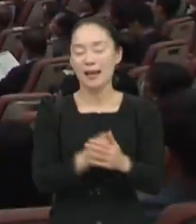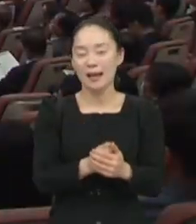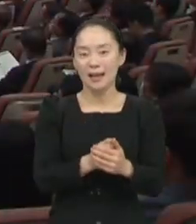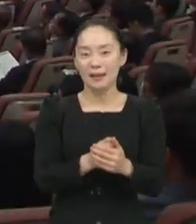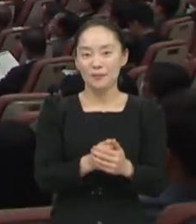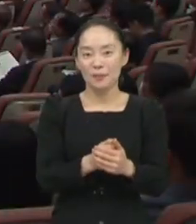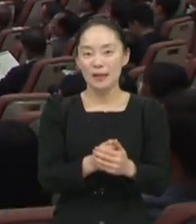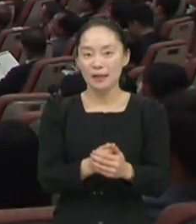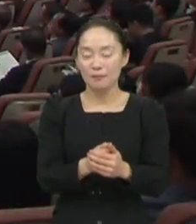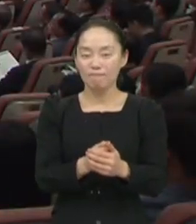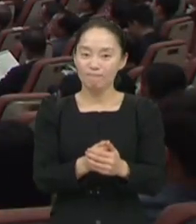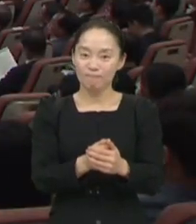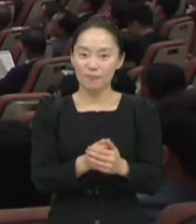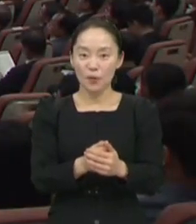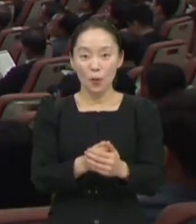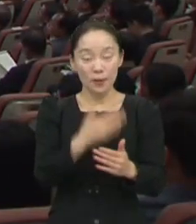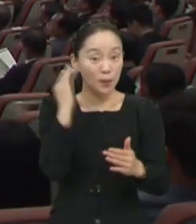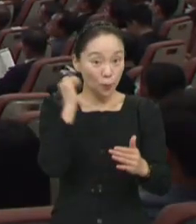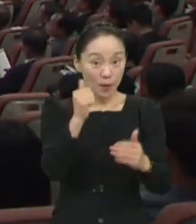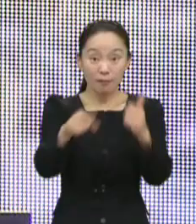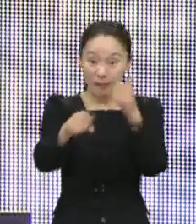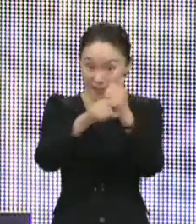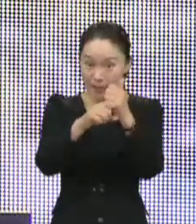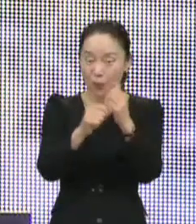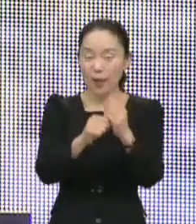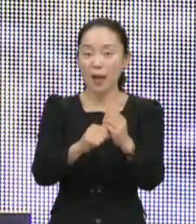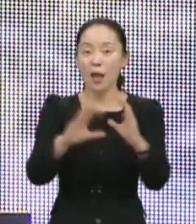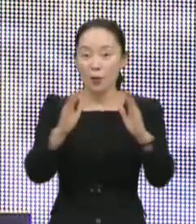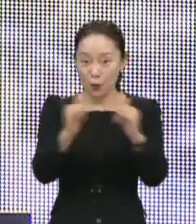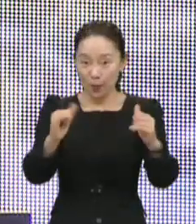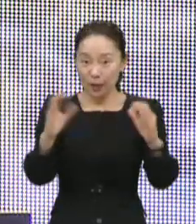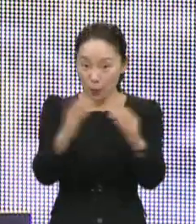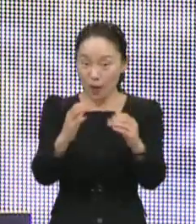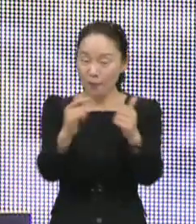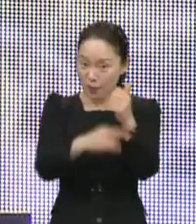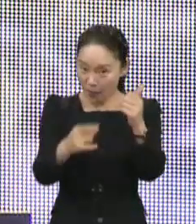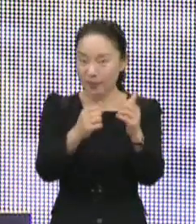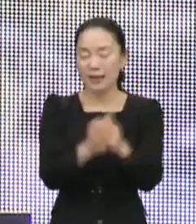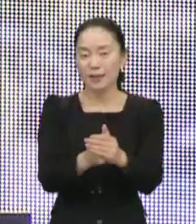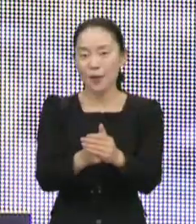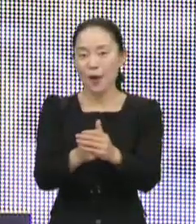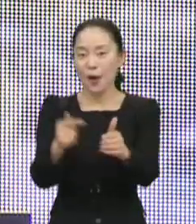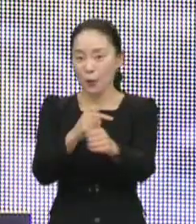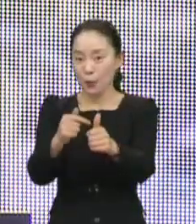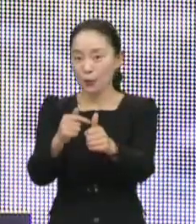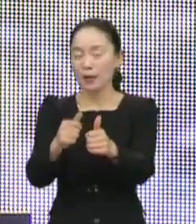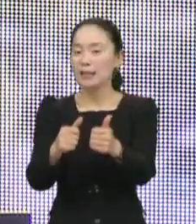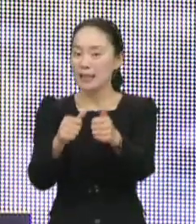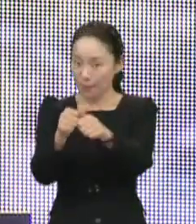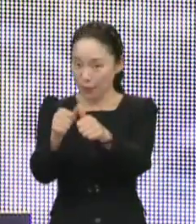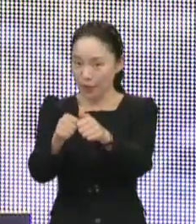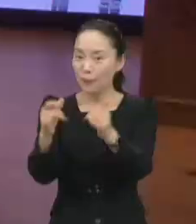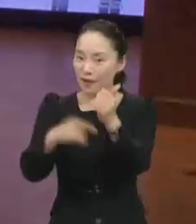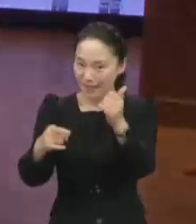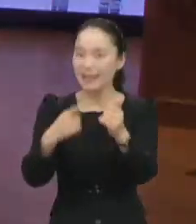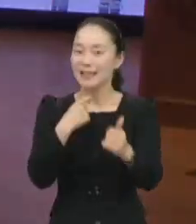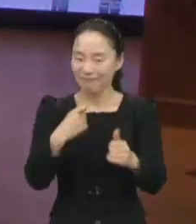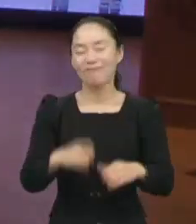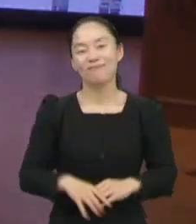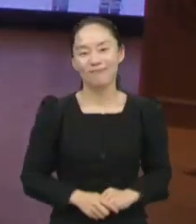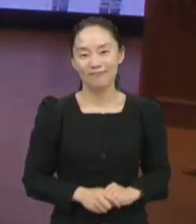학부교육선도대학 육성사업단장, 대통령 직속 국민통합위원회 위원, 교육부 교육정책자문위원 등을 지냈습니다.